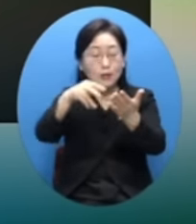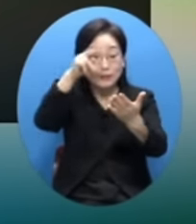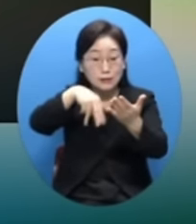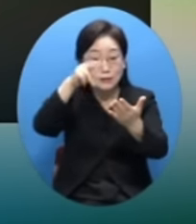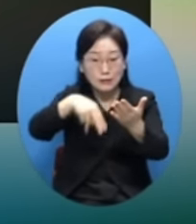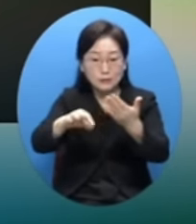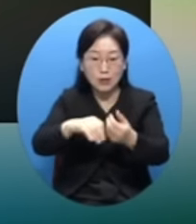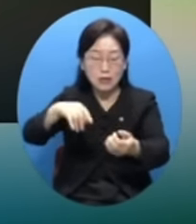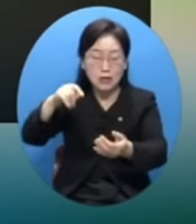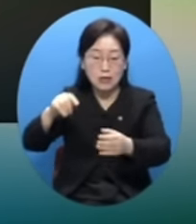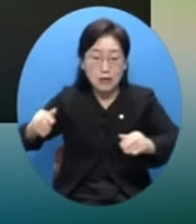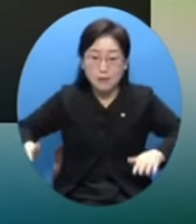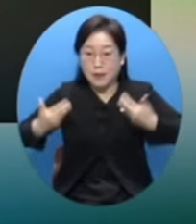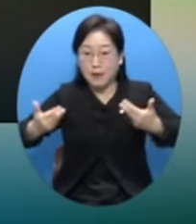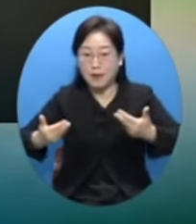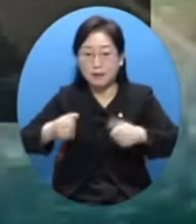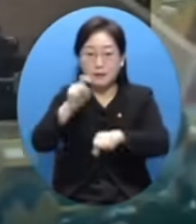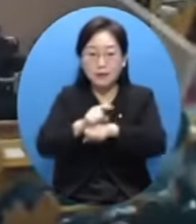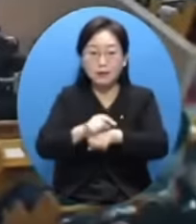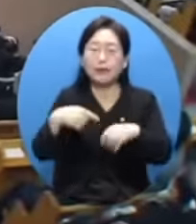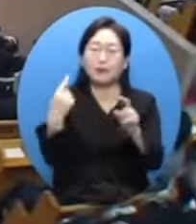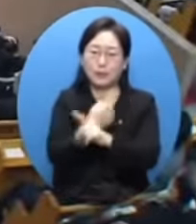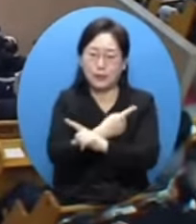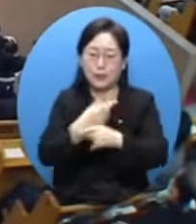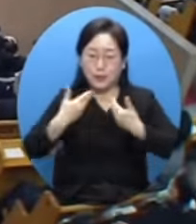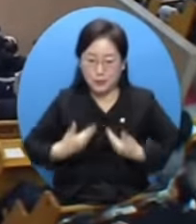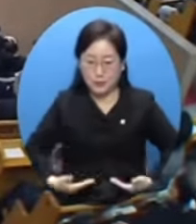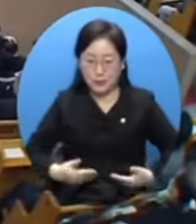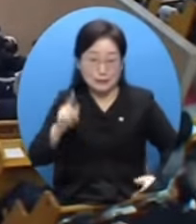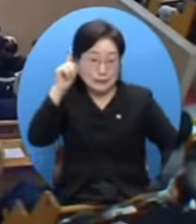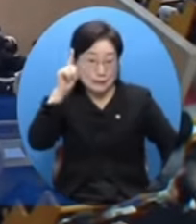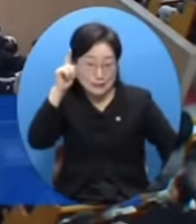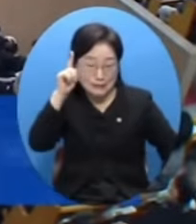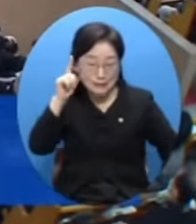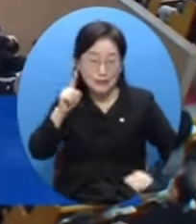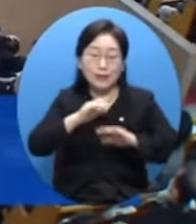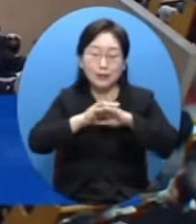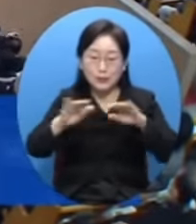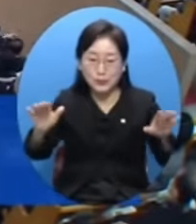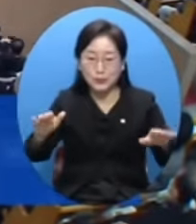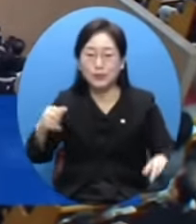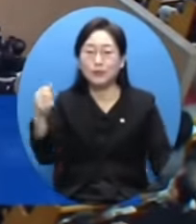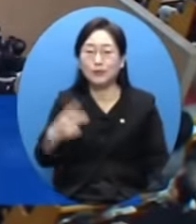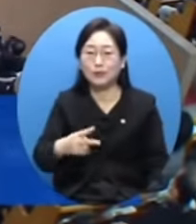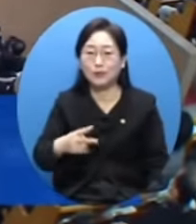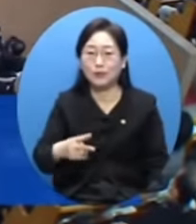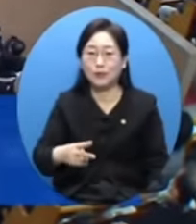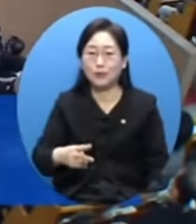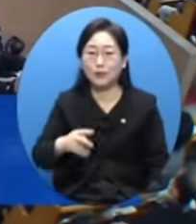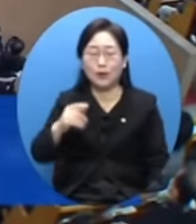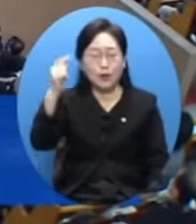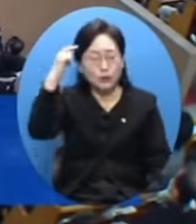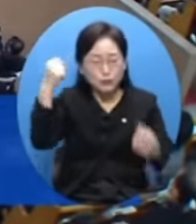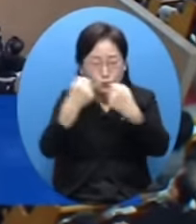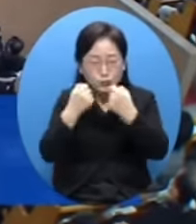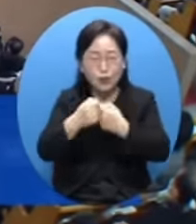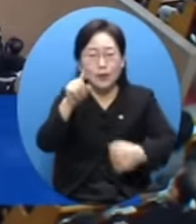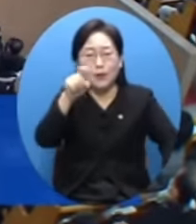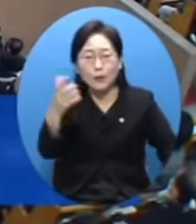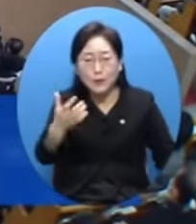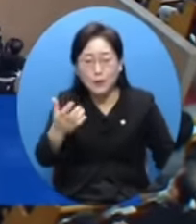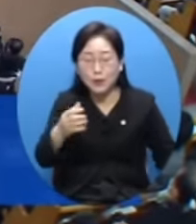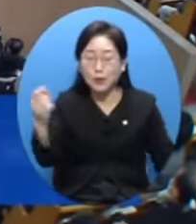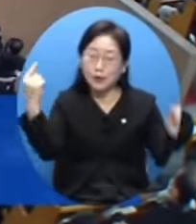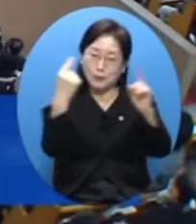성격이 고침받고 신경 악에서 놓임을 받게 되고 그리고 두통이나 허리통증이